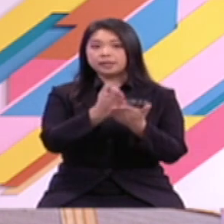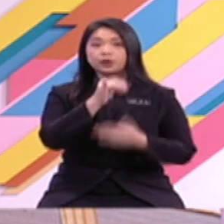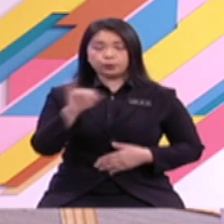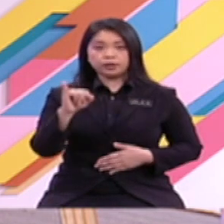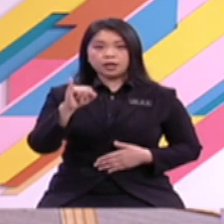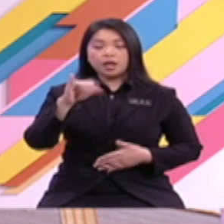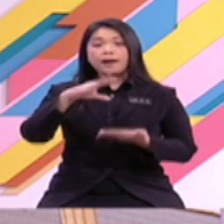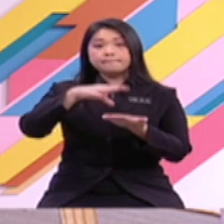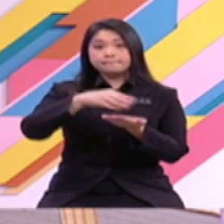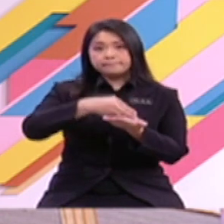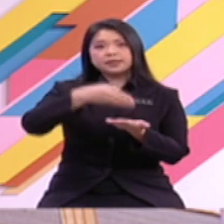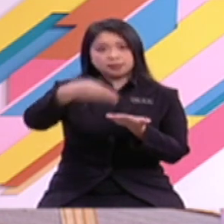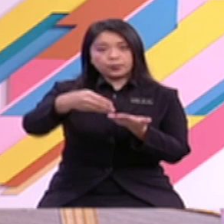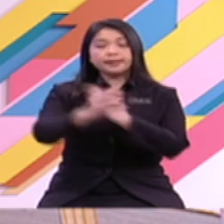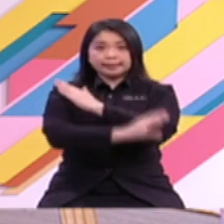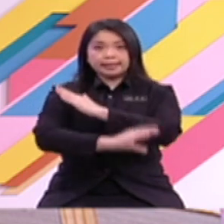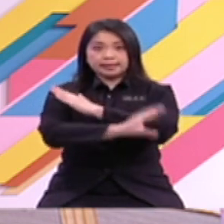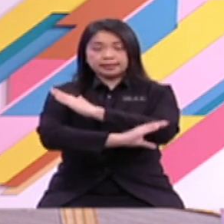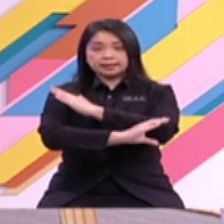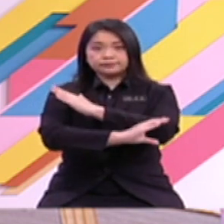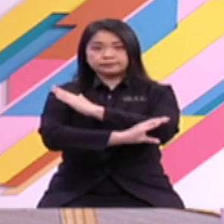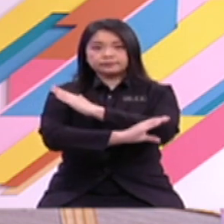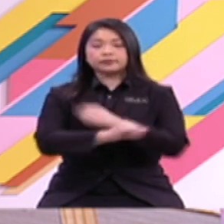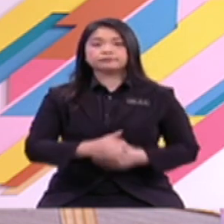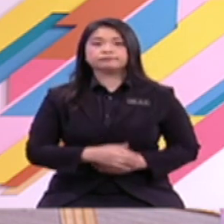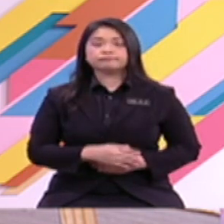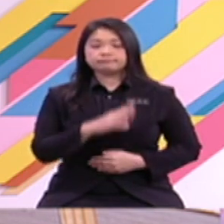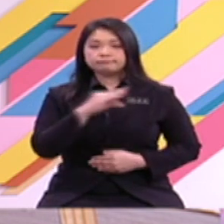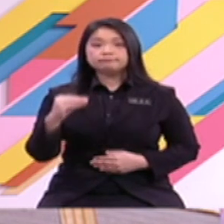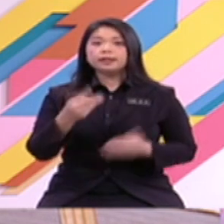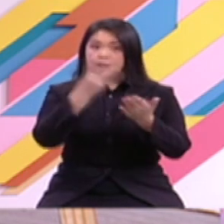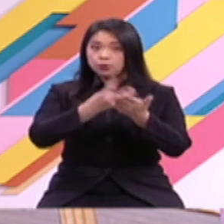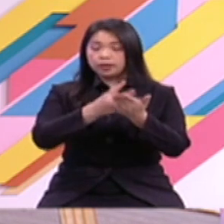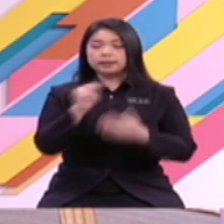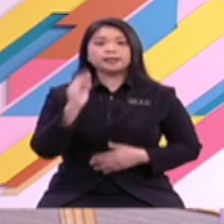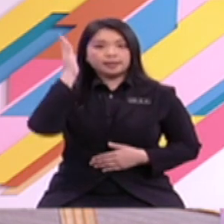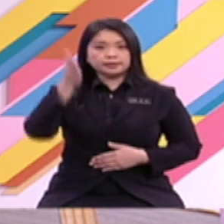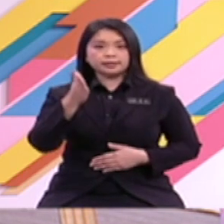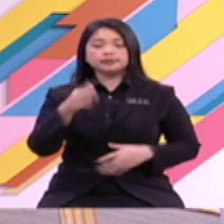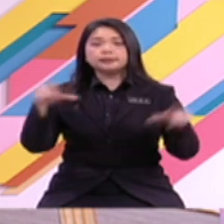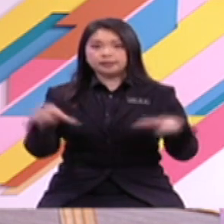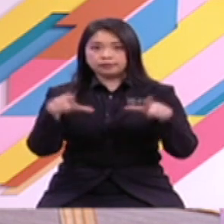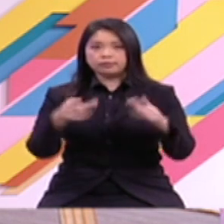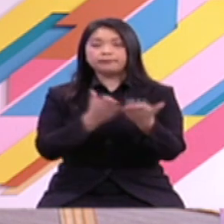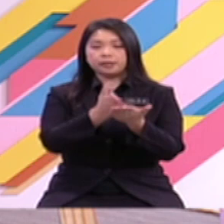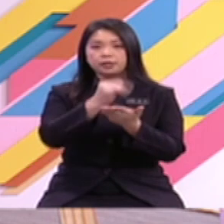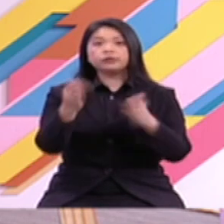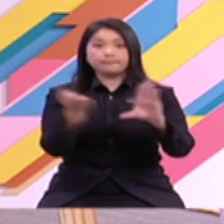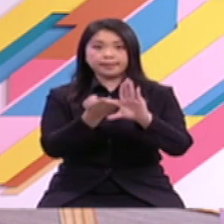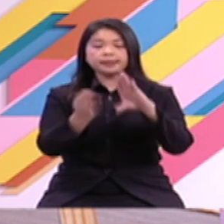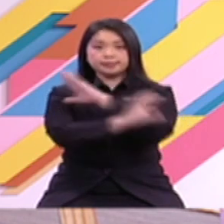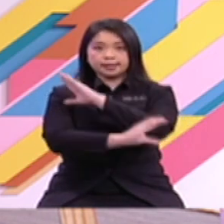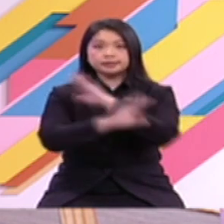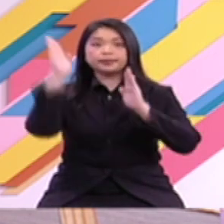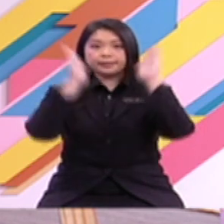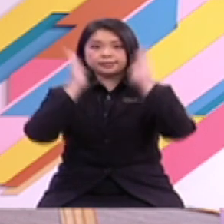belanjawan negara Oke dari alat dasar aku angan Pulau akan dilaksanakan melalui by negara